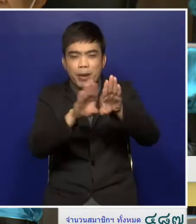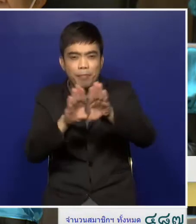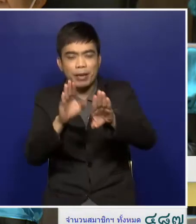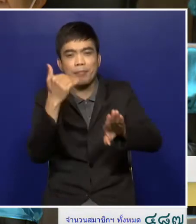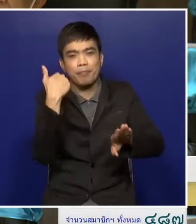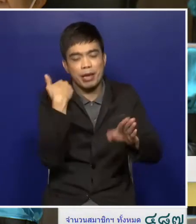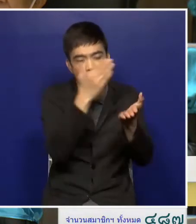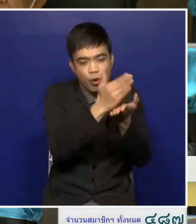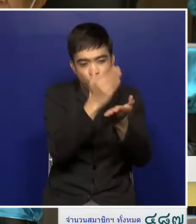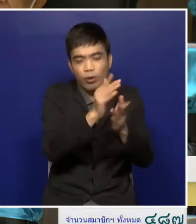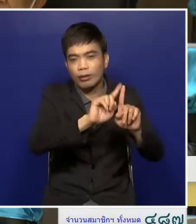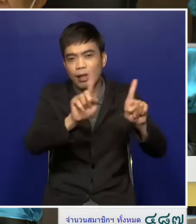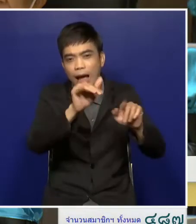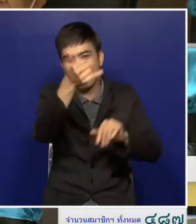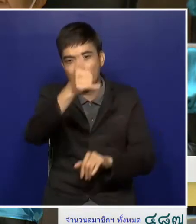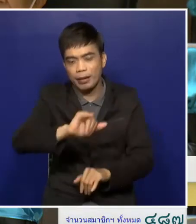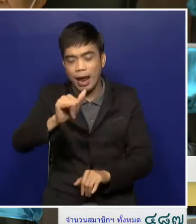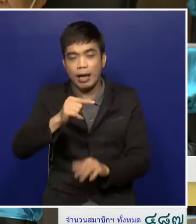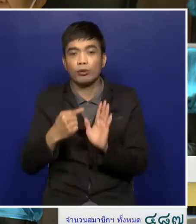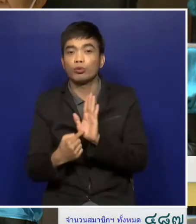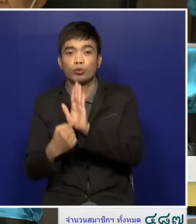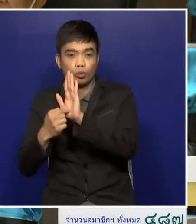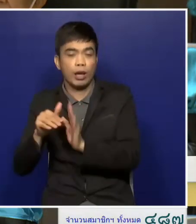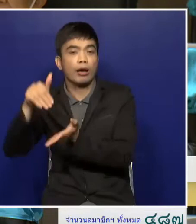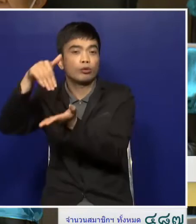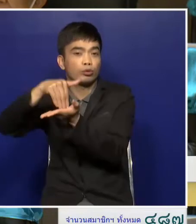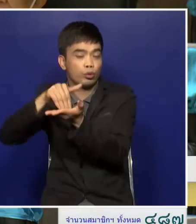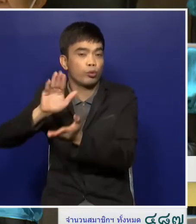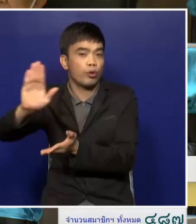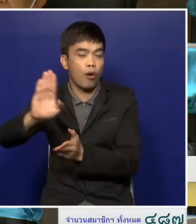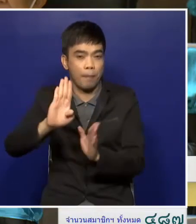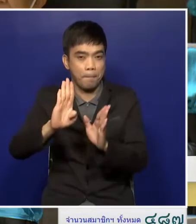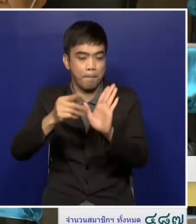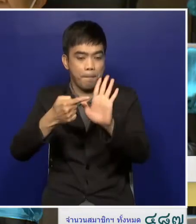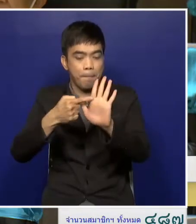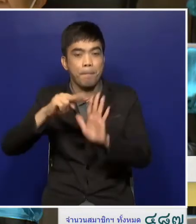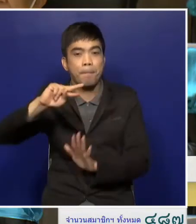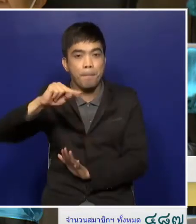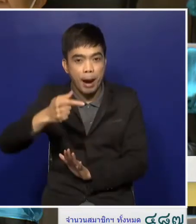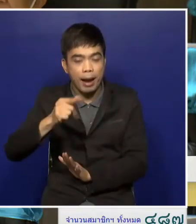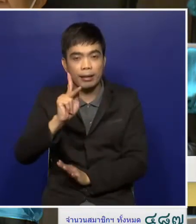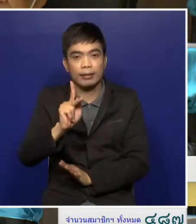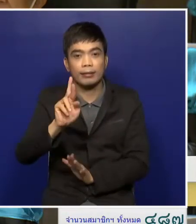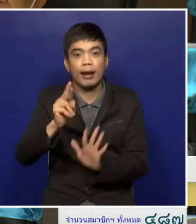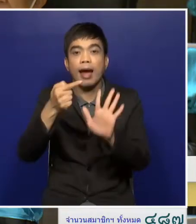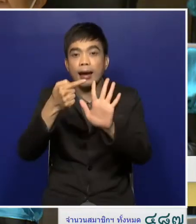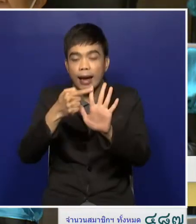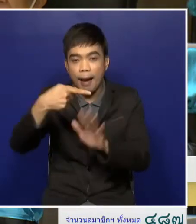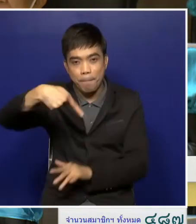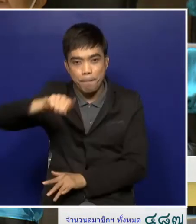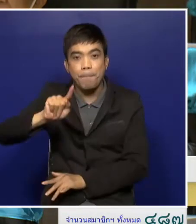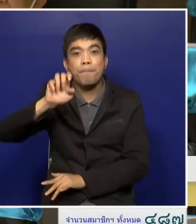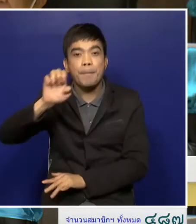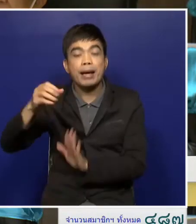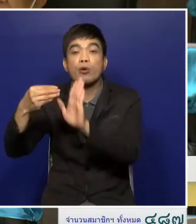ซึ่งอย่างบางกะปินี่เปิดทุกวันเลยนะครับศูนย์เยาวชนบางกะปิผมก็เลยเห็นความไม่เหมือน